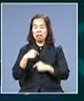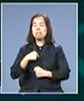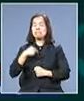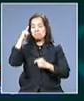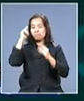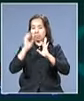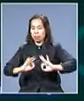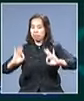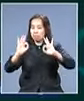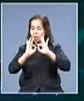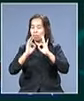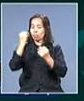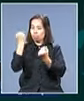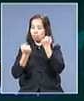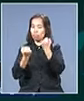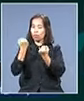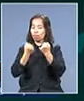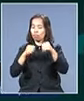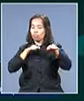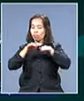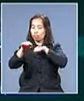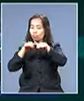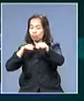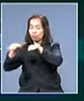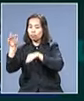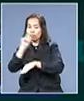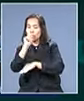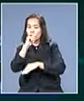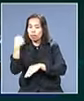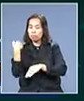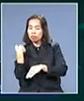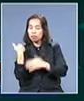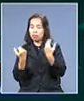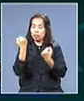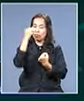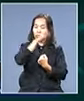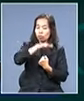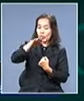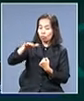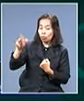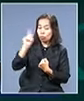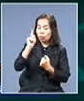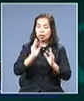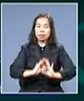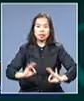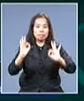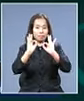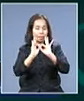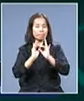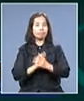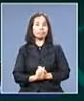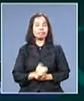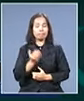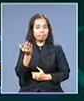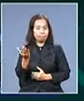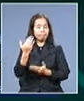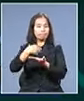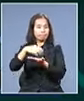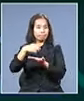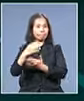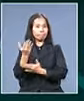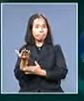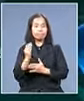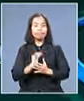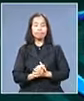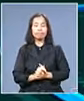อดรับด้วยเพราะฉะนั้นการจัดการและการวางแผนการจราจรรวมทั้งที่จอดรถนะฮะอันนี้เป็นสิ่งสำคัญตลอดการจัดงานนะครับ ครับเชิญครับ ครับขอบคุณคุ